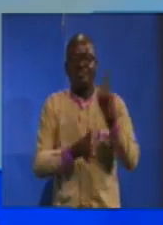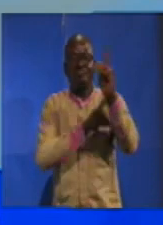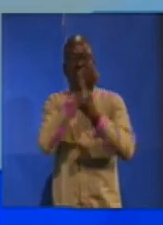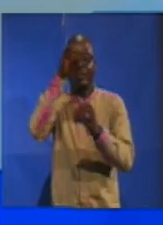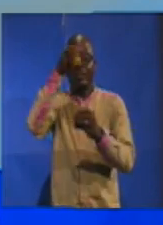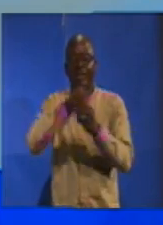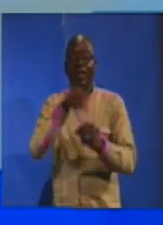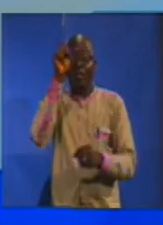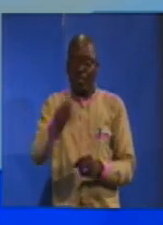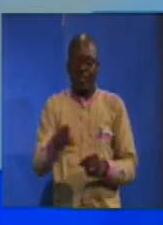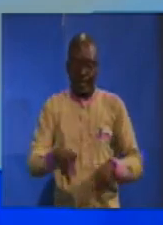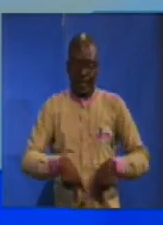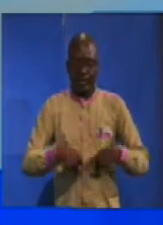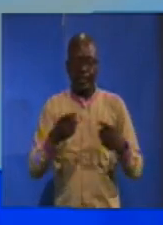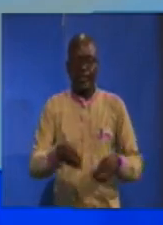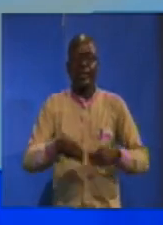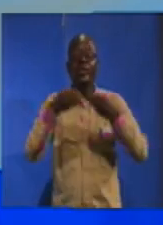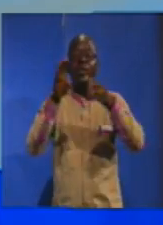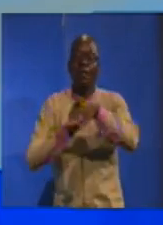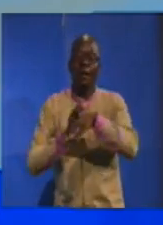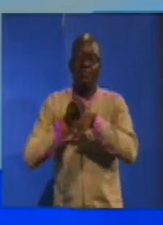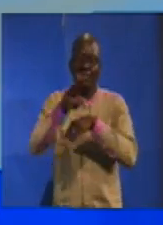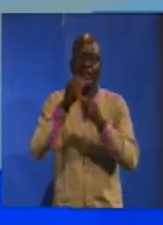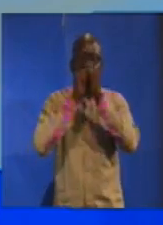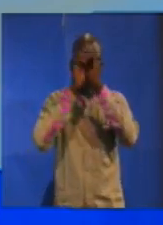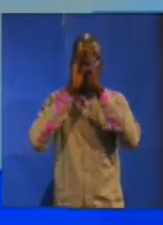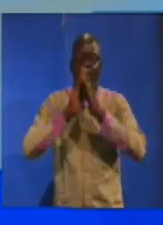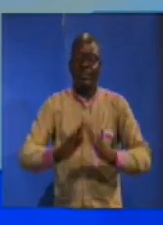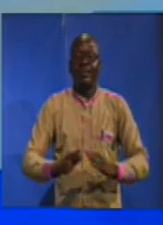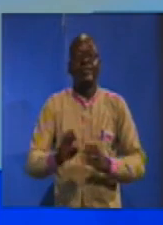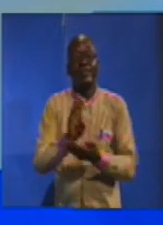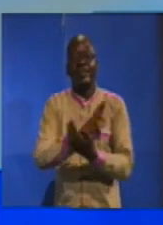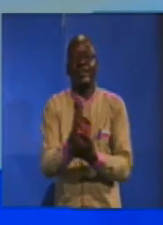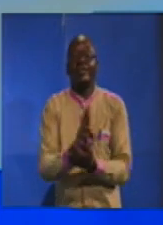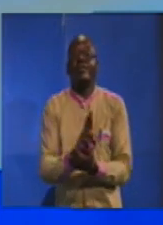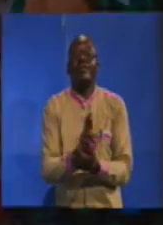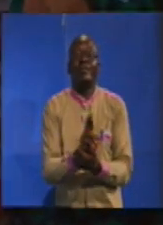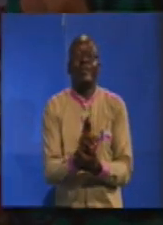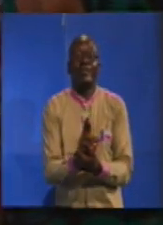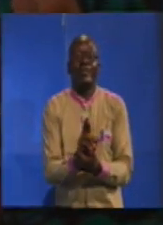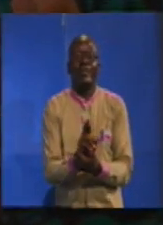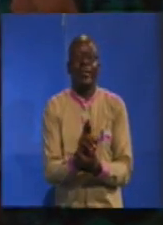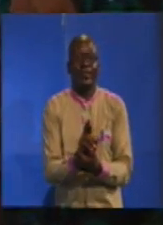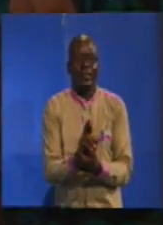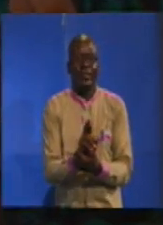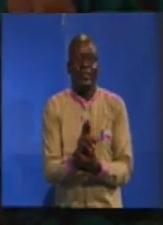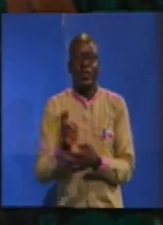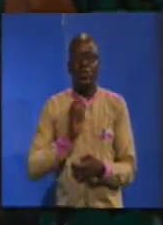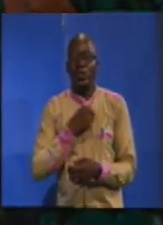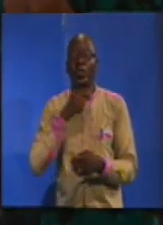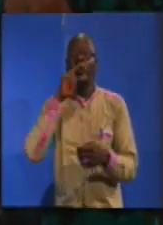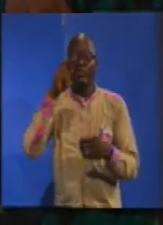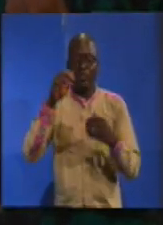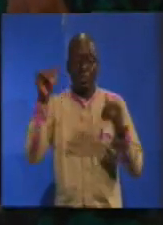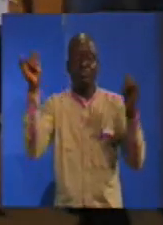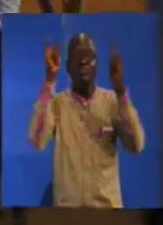leurs conditions de vie et de livrer un message de paix. Reportage Bouré Makane Lazare Sanou. Nous sommes au camp des